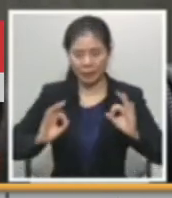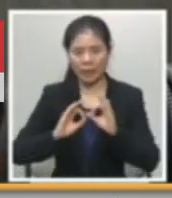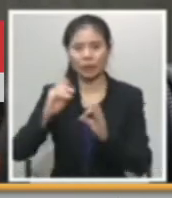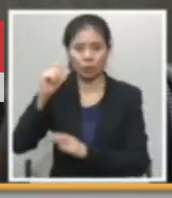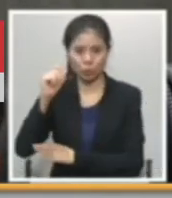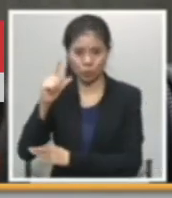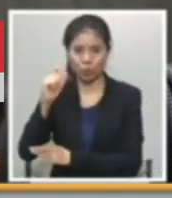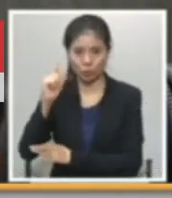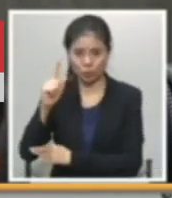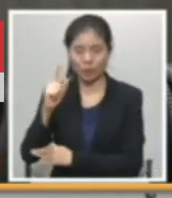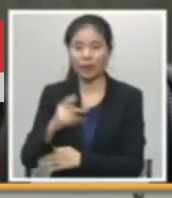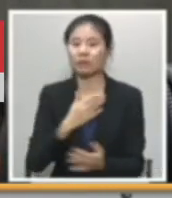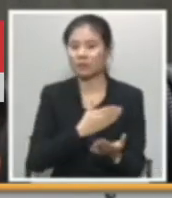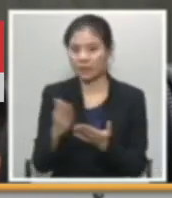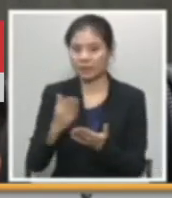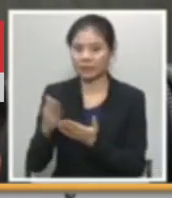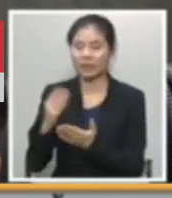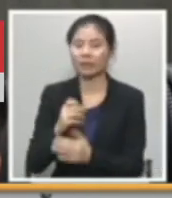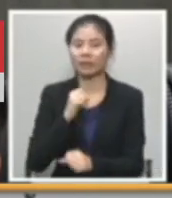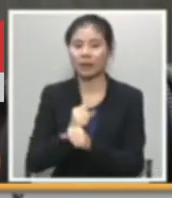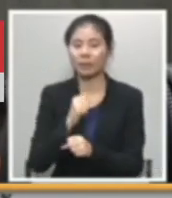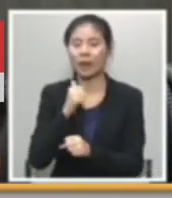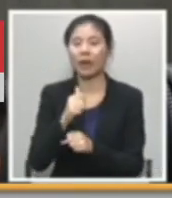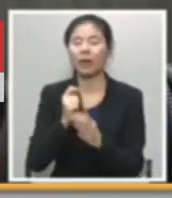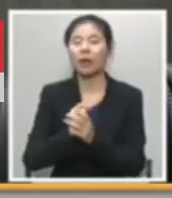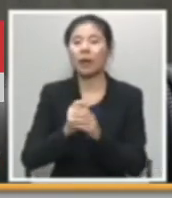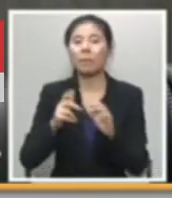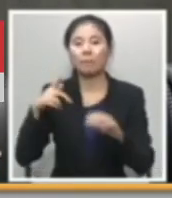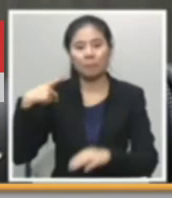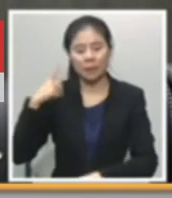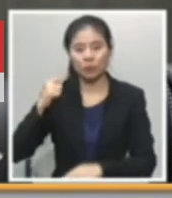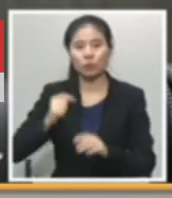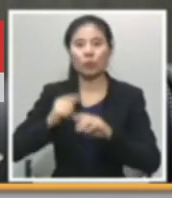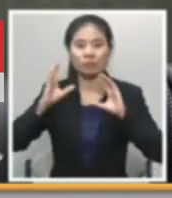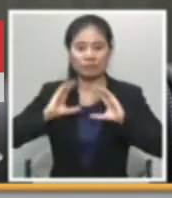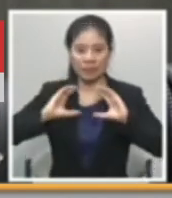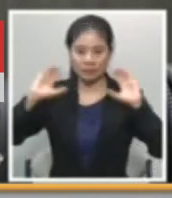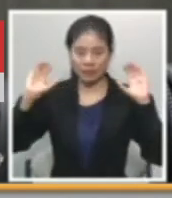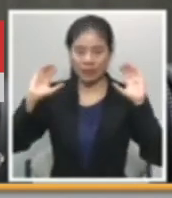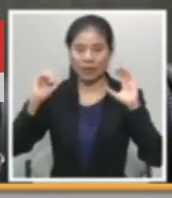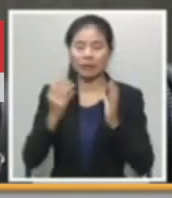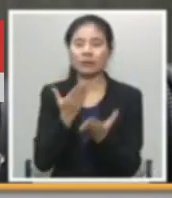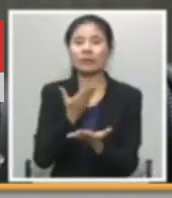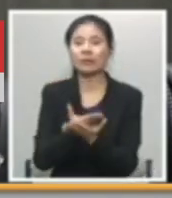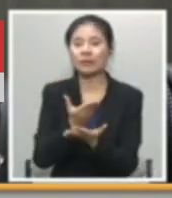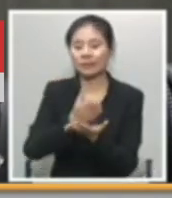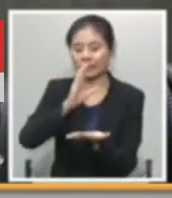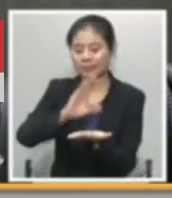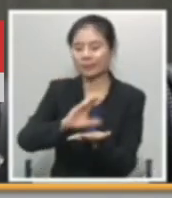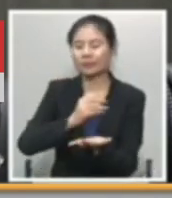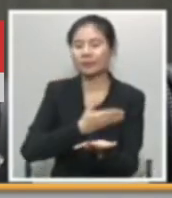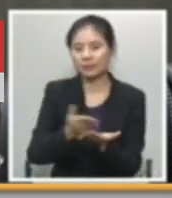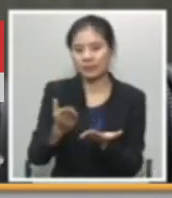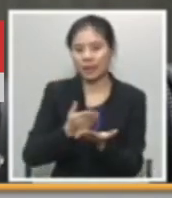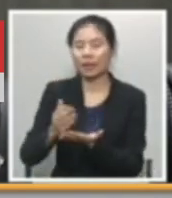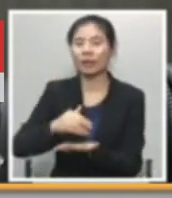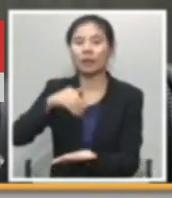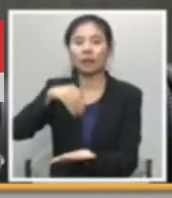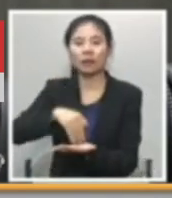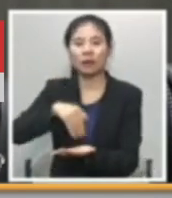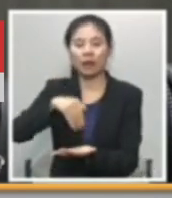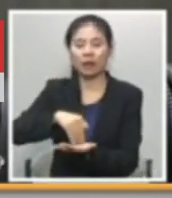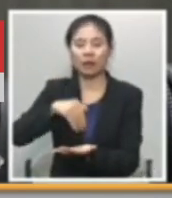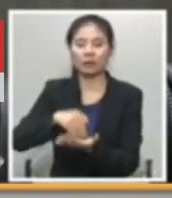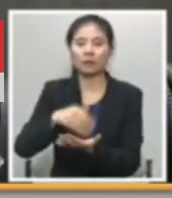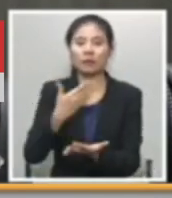นเพื่อประโยชน์แก่ราชการแผ่นดินและงบประมาณรายจ่ายงบกลางราย